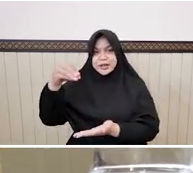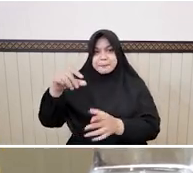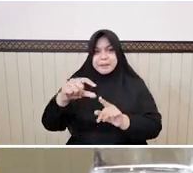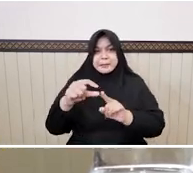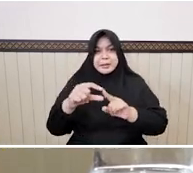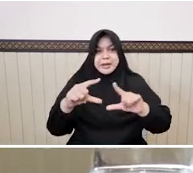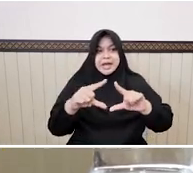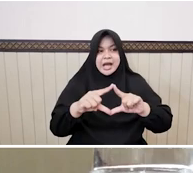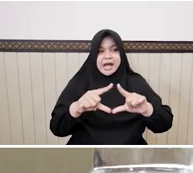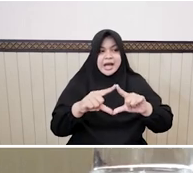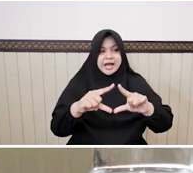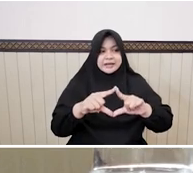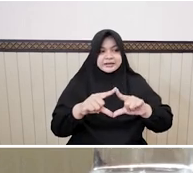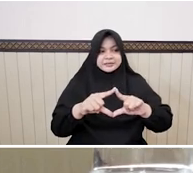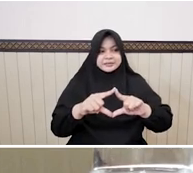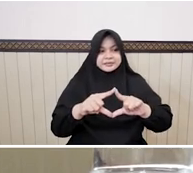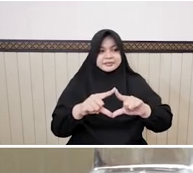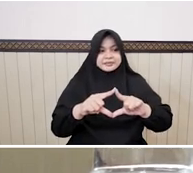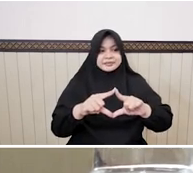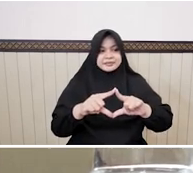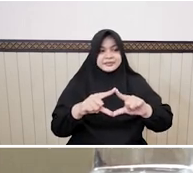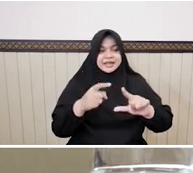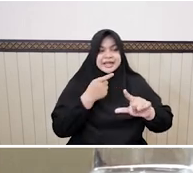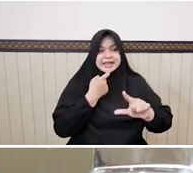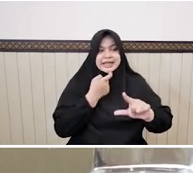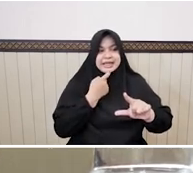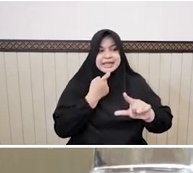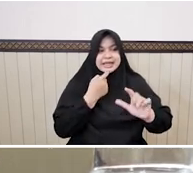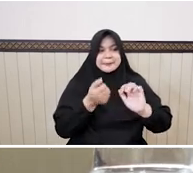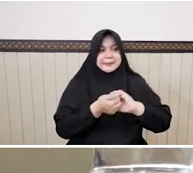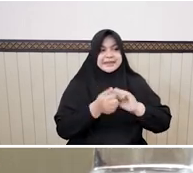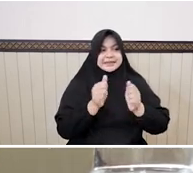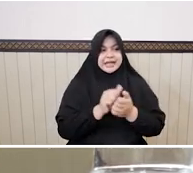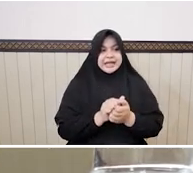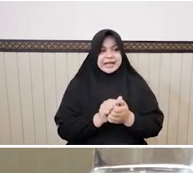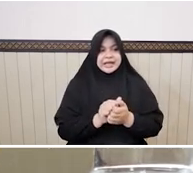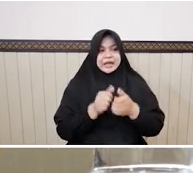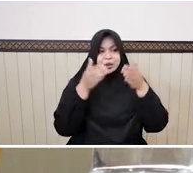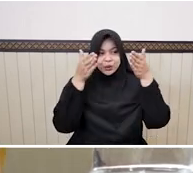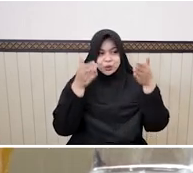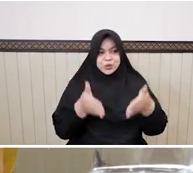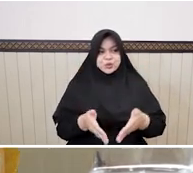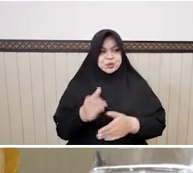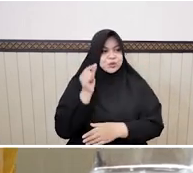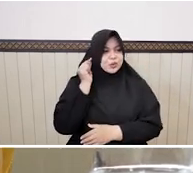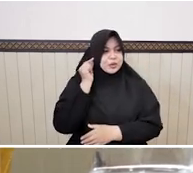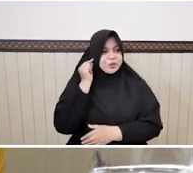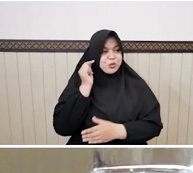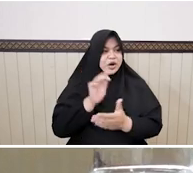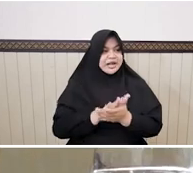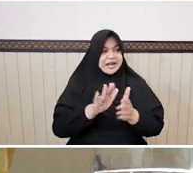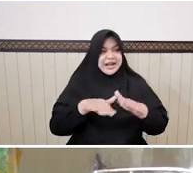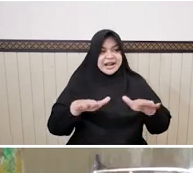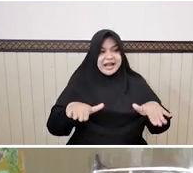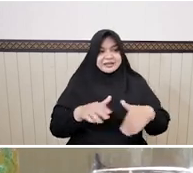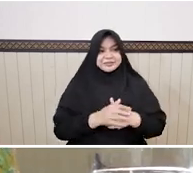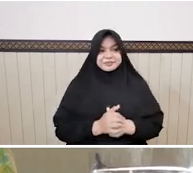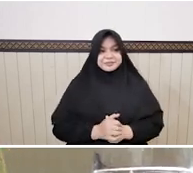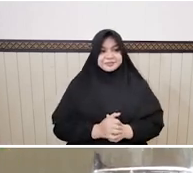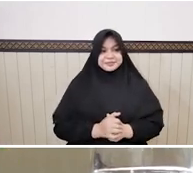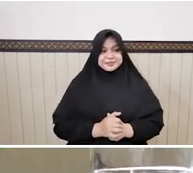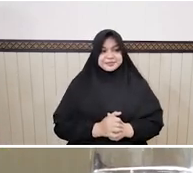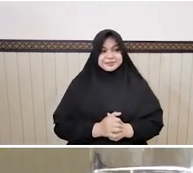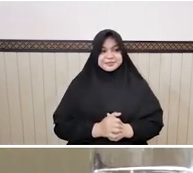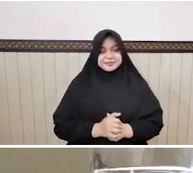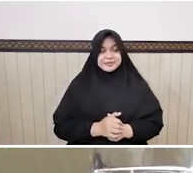memang terkait perkara yang khusus untuk perempuan dan anak kebanyakan itu